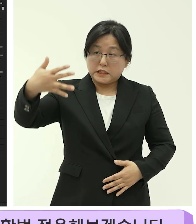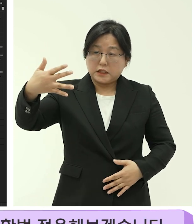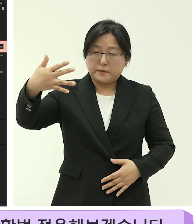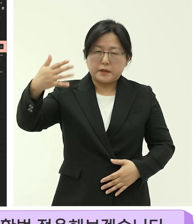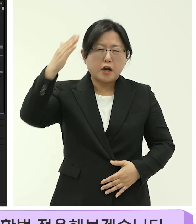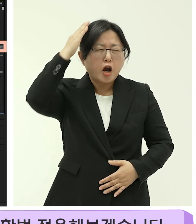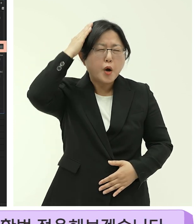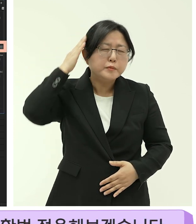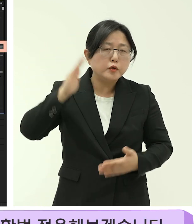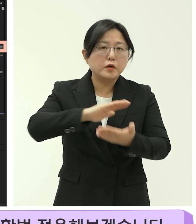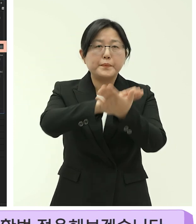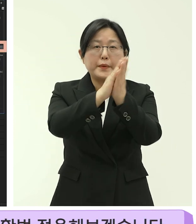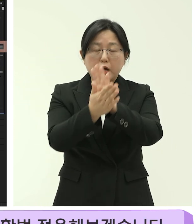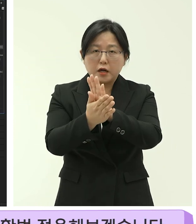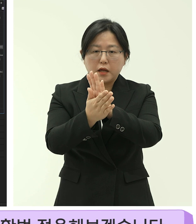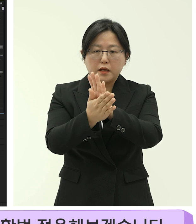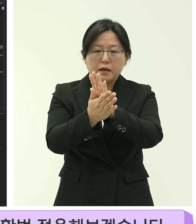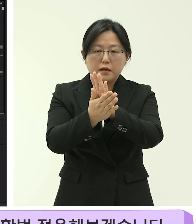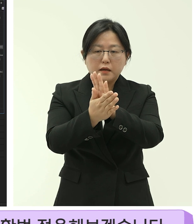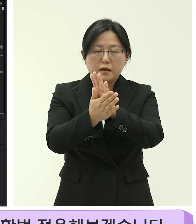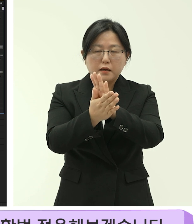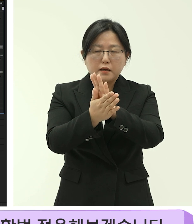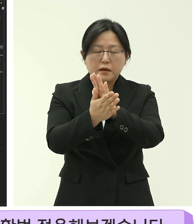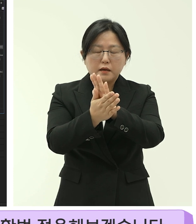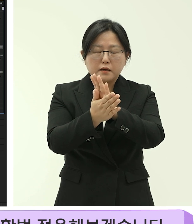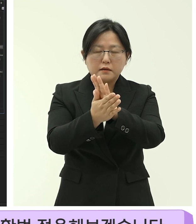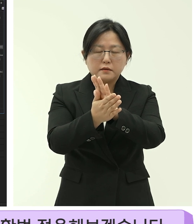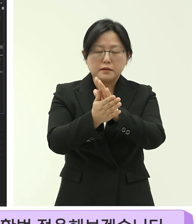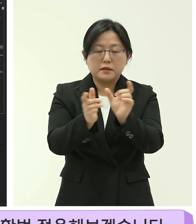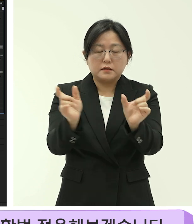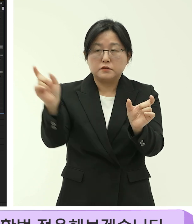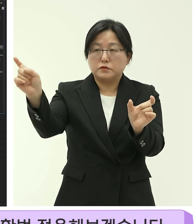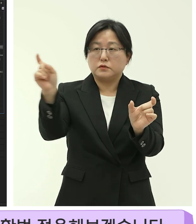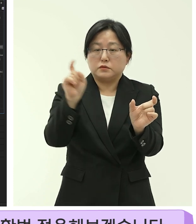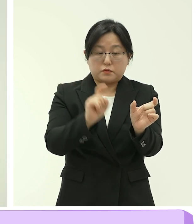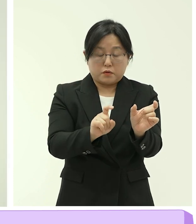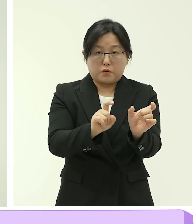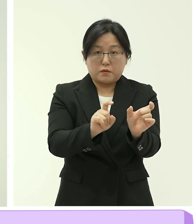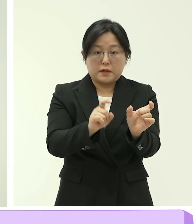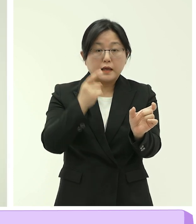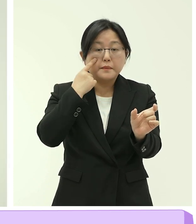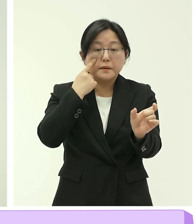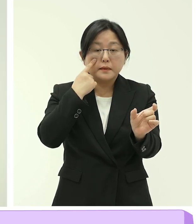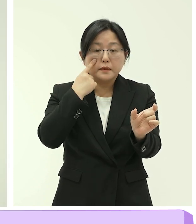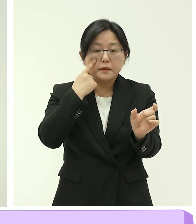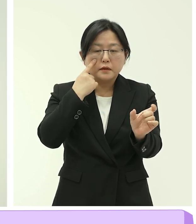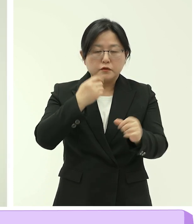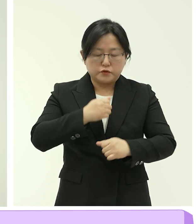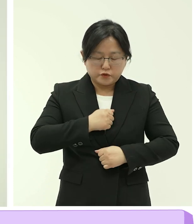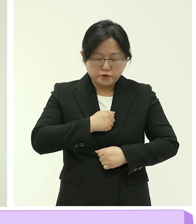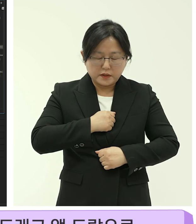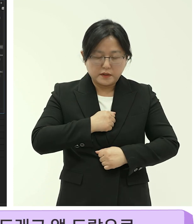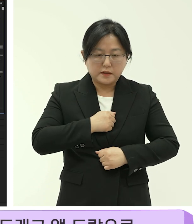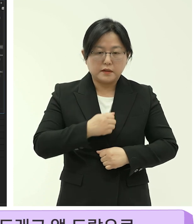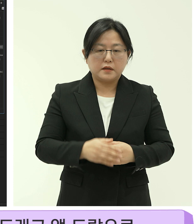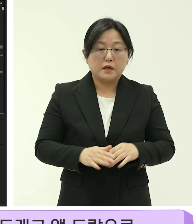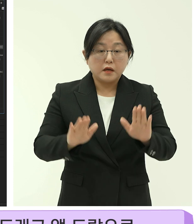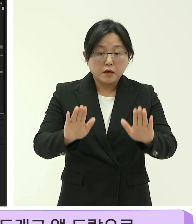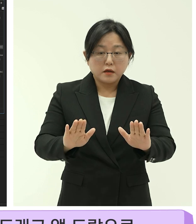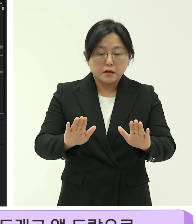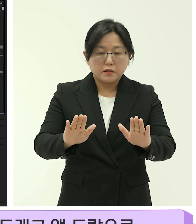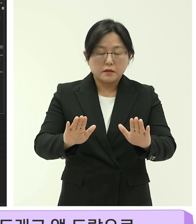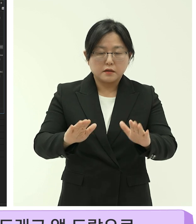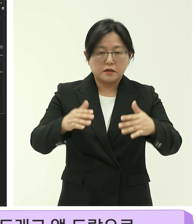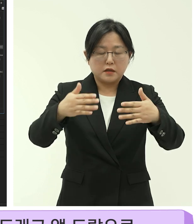디졸브 폴더에 검정으로 물들이기 전환 효과를 한번 적용해 보겠습니다. 이때 주의사항이 있는데요. 잘